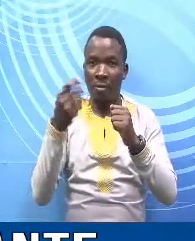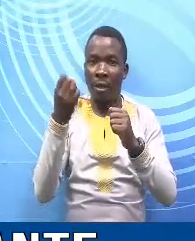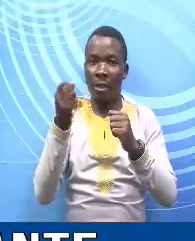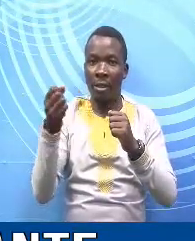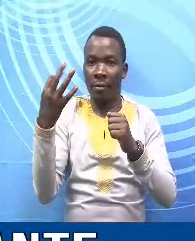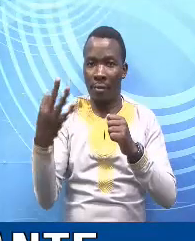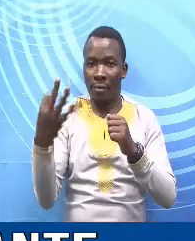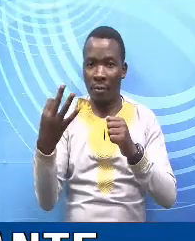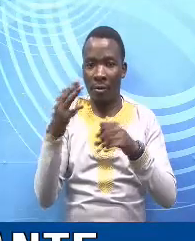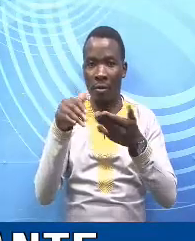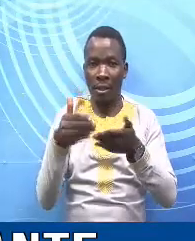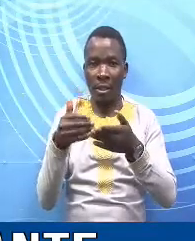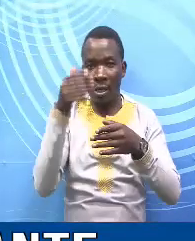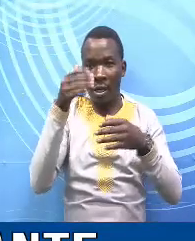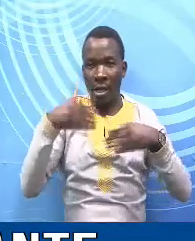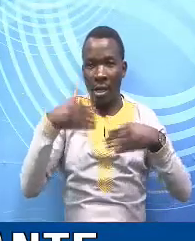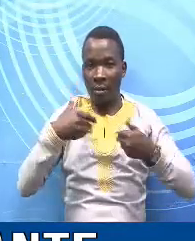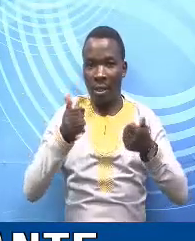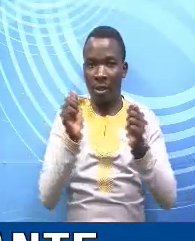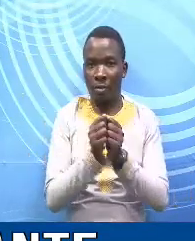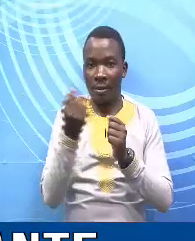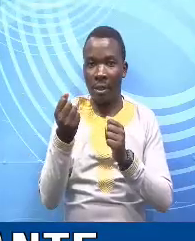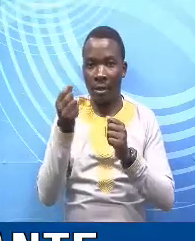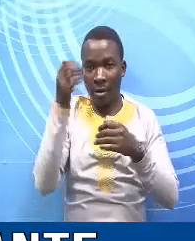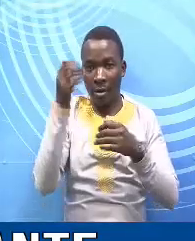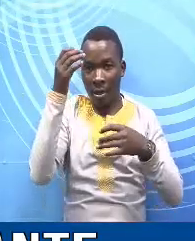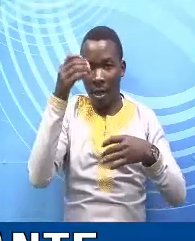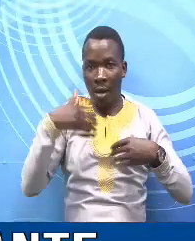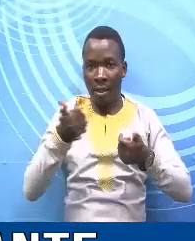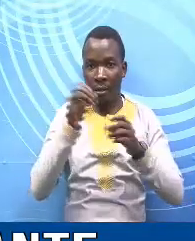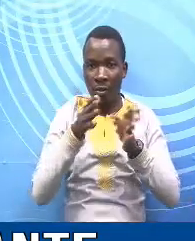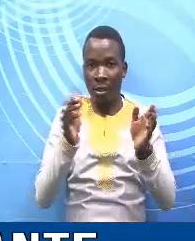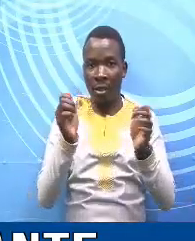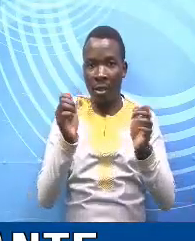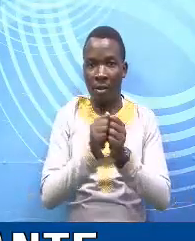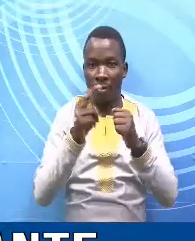18553. Abakize uyu munsi ni abantu 15 bamaze gukira muri rusange,